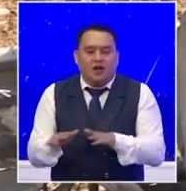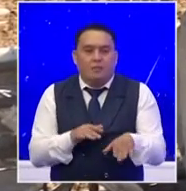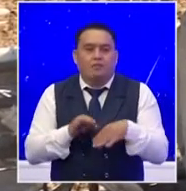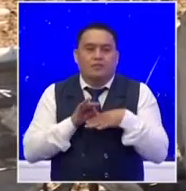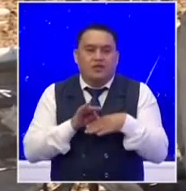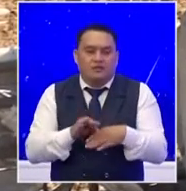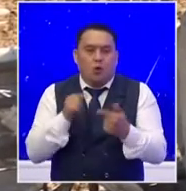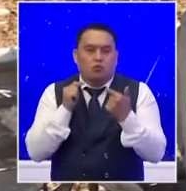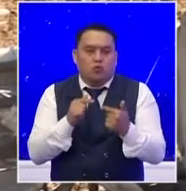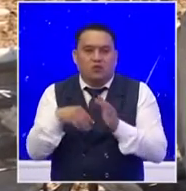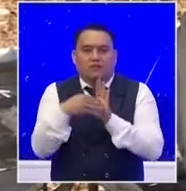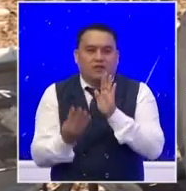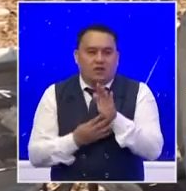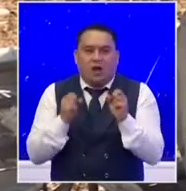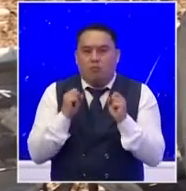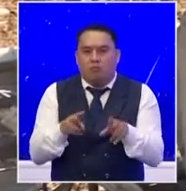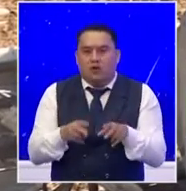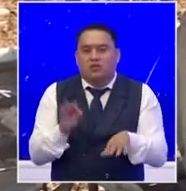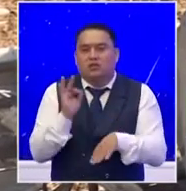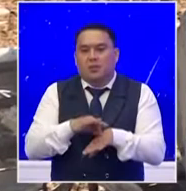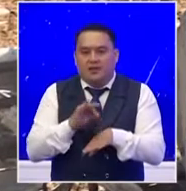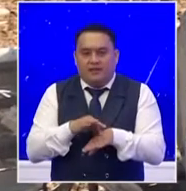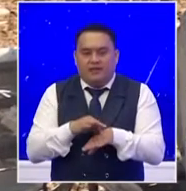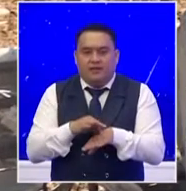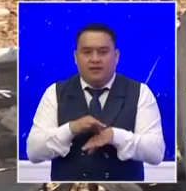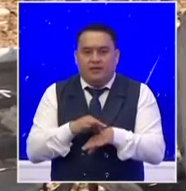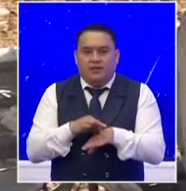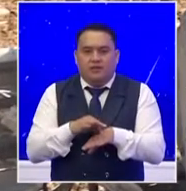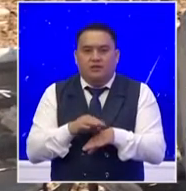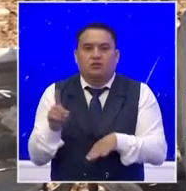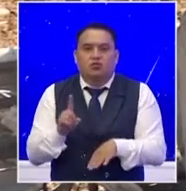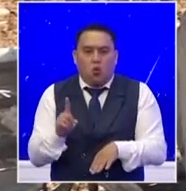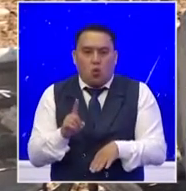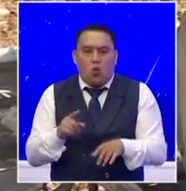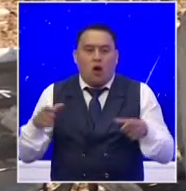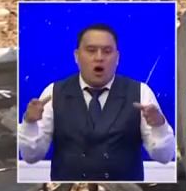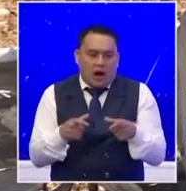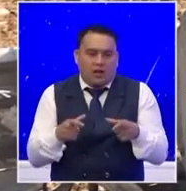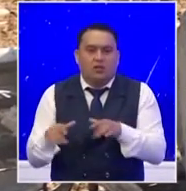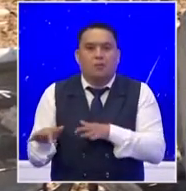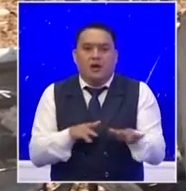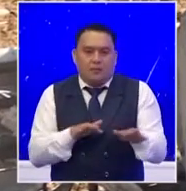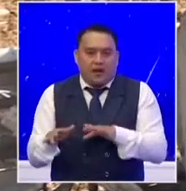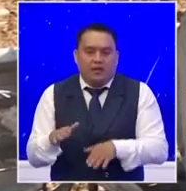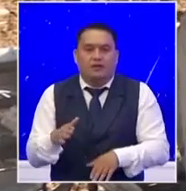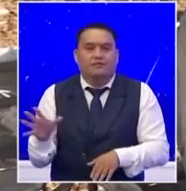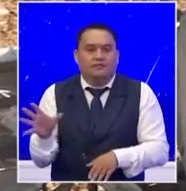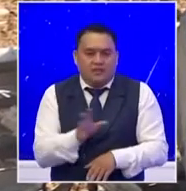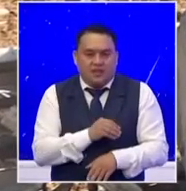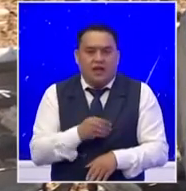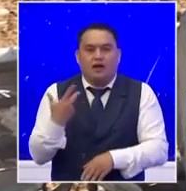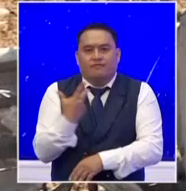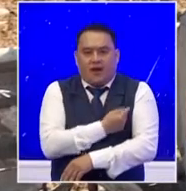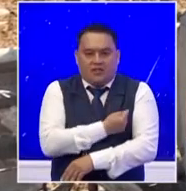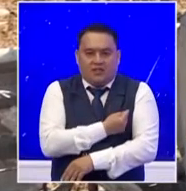против 19 особо опасных болезней. Несмотря на карантинные мероприятия, все